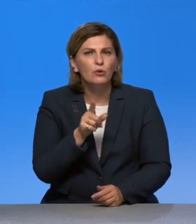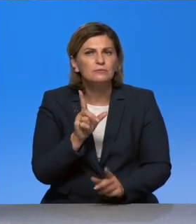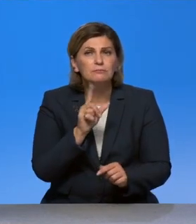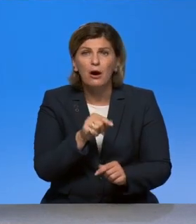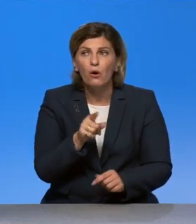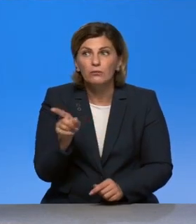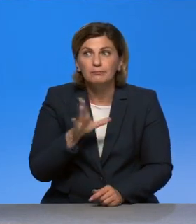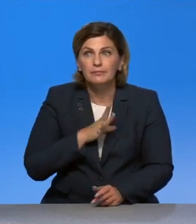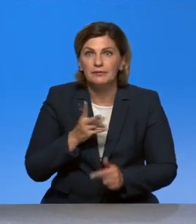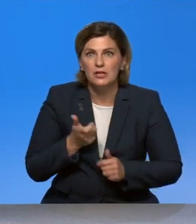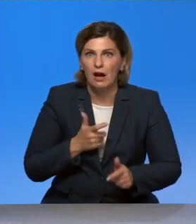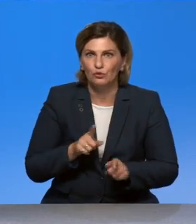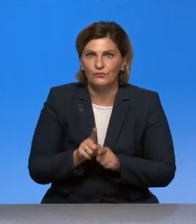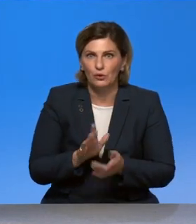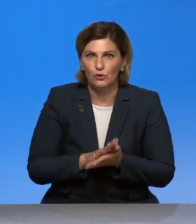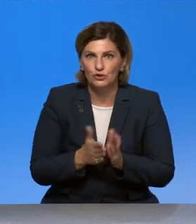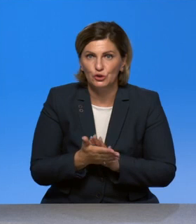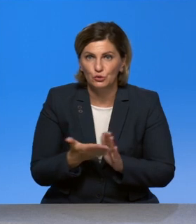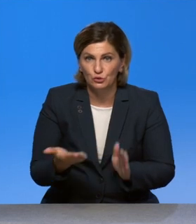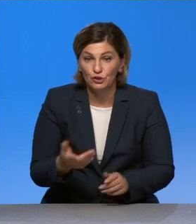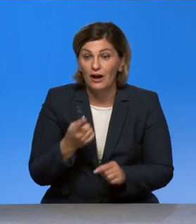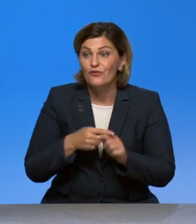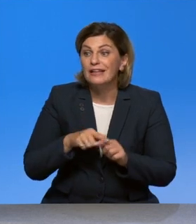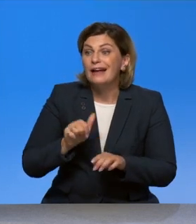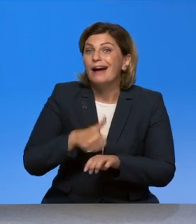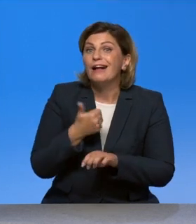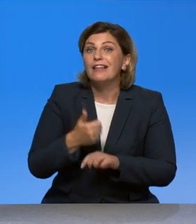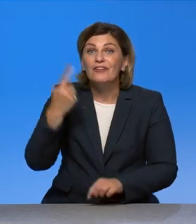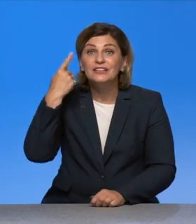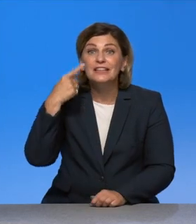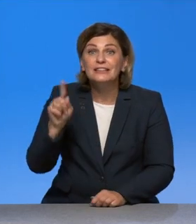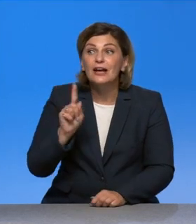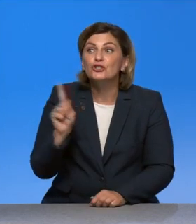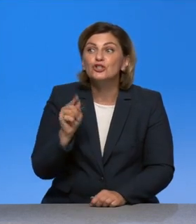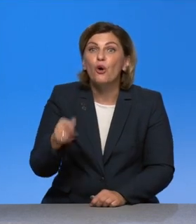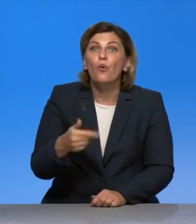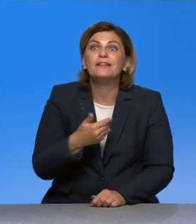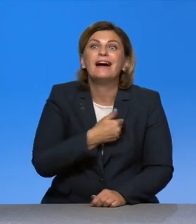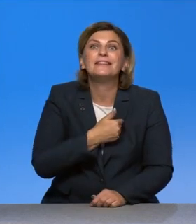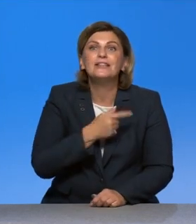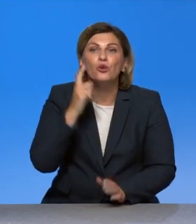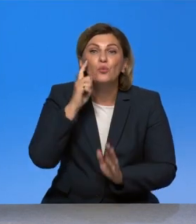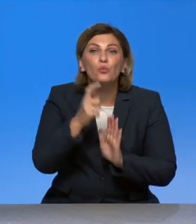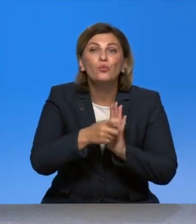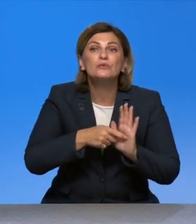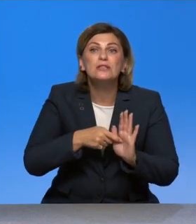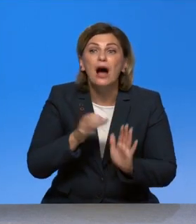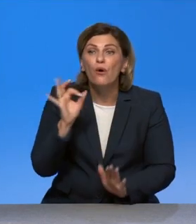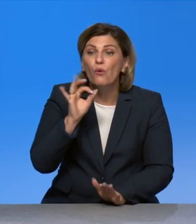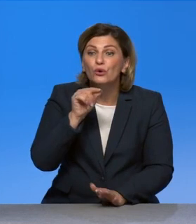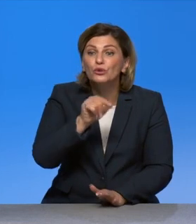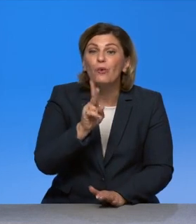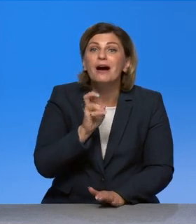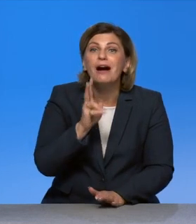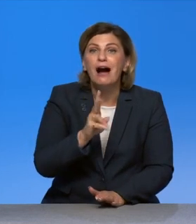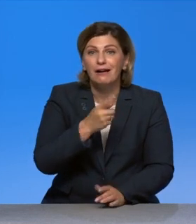ситуации. Вот, наверное, та самая главная идея, что хотелось ему в первую очередь узнать о том, как живут эти